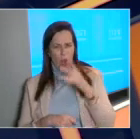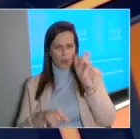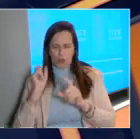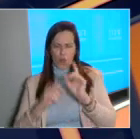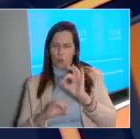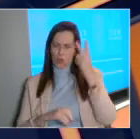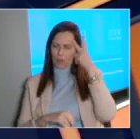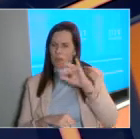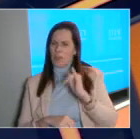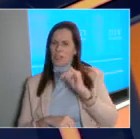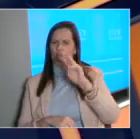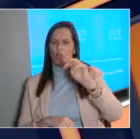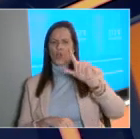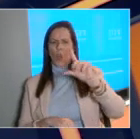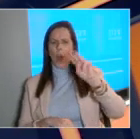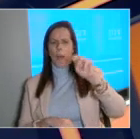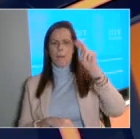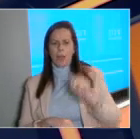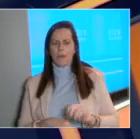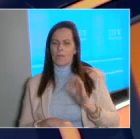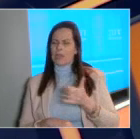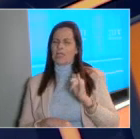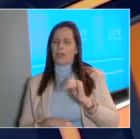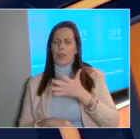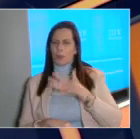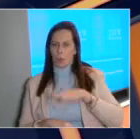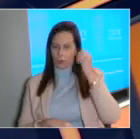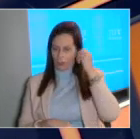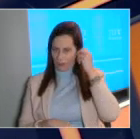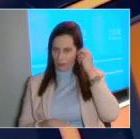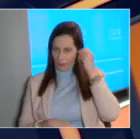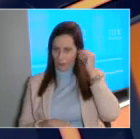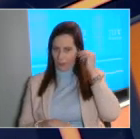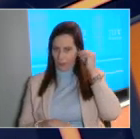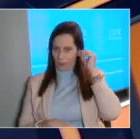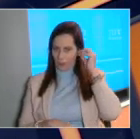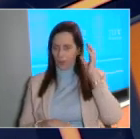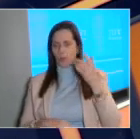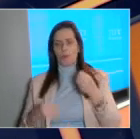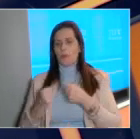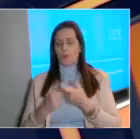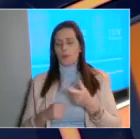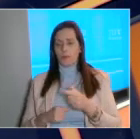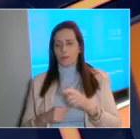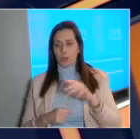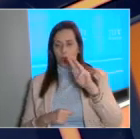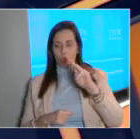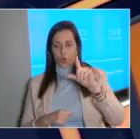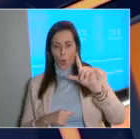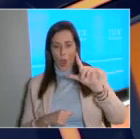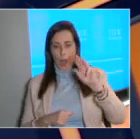צופים שלא ממש יודעים מה זה בכלל. אני שולמן, אז בוא תסביר באמת מה אתם רוצים במסגרת המאבק הזה של... שהכותרת שלי... קודם כל,